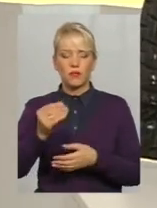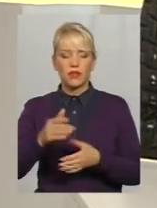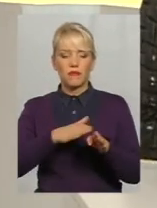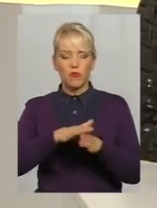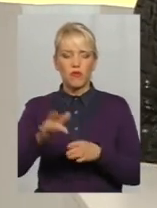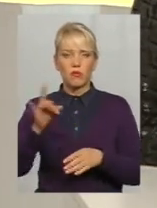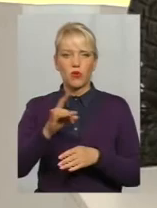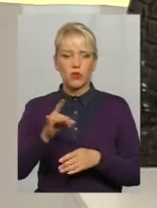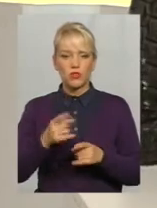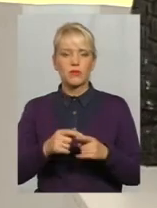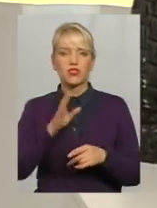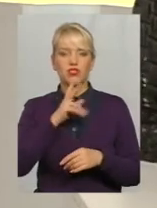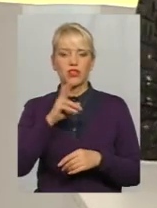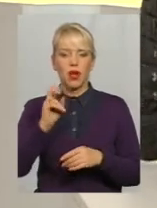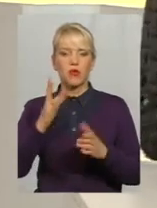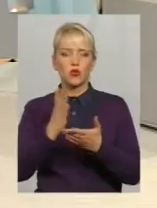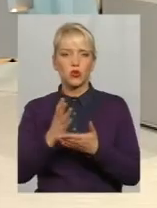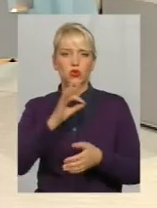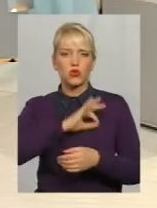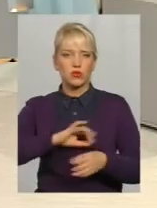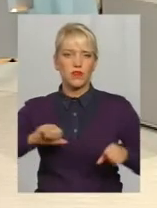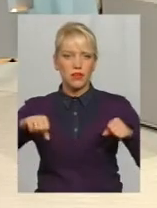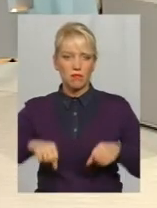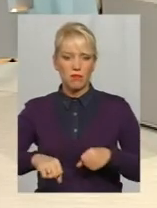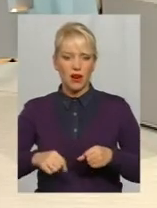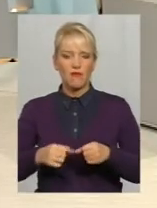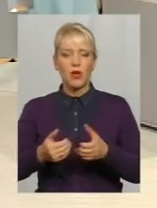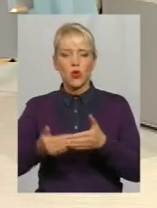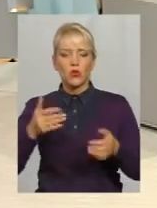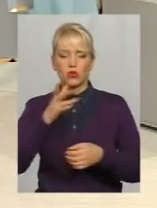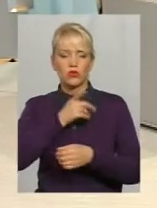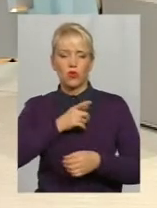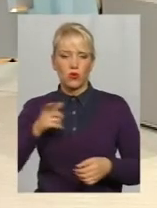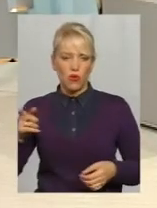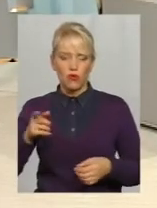скористались правом дострокового виходу на пенсію за віком після досягнення